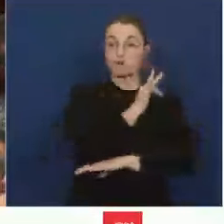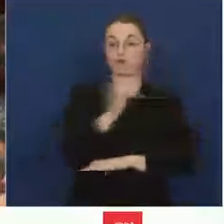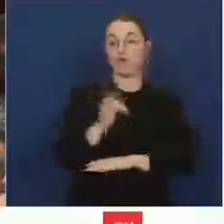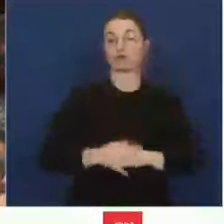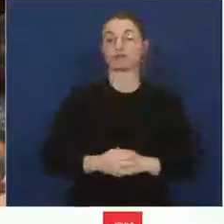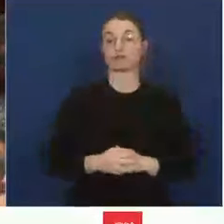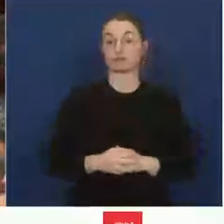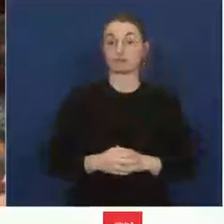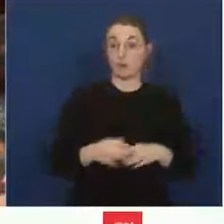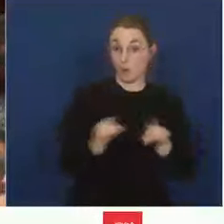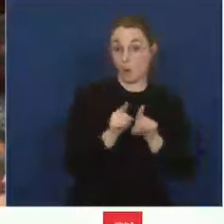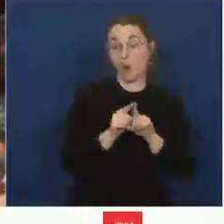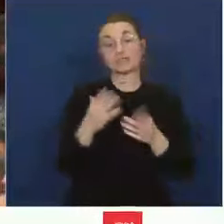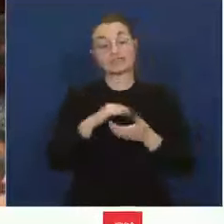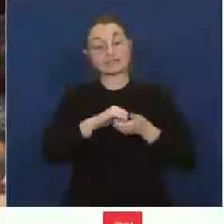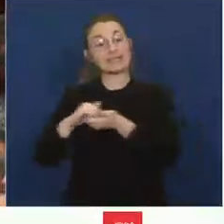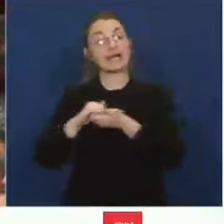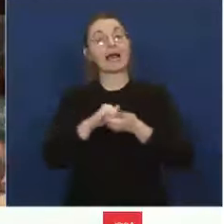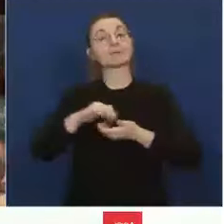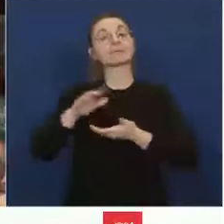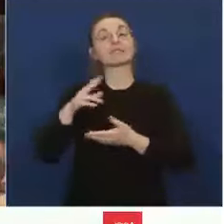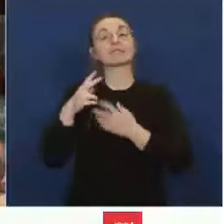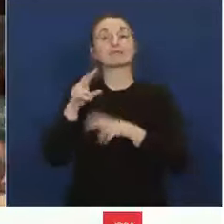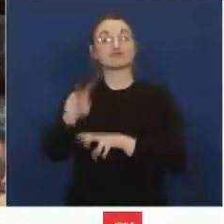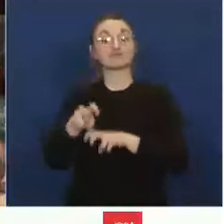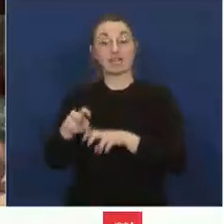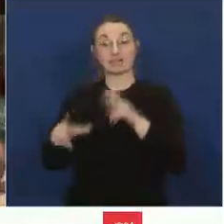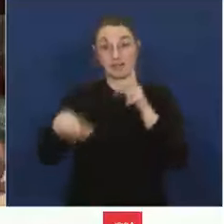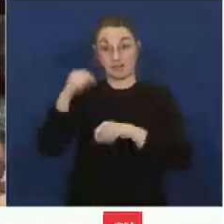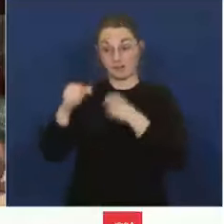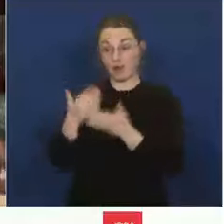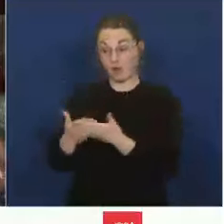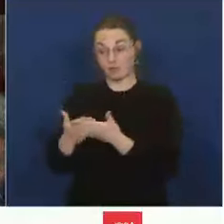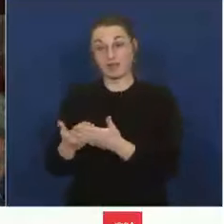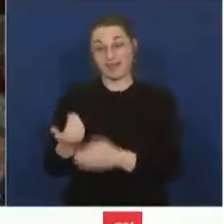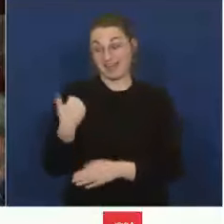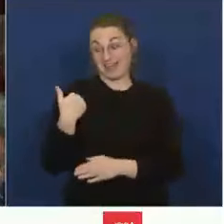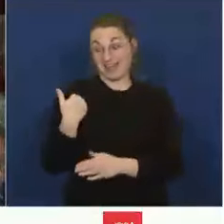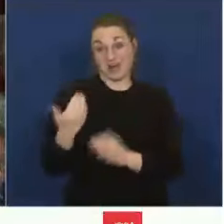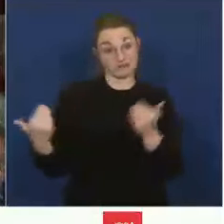l'association Les Amis du Jardin des Plantes, laquelle a récemment réitéré sa demande.